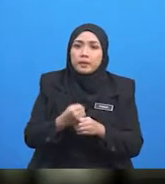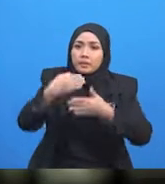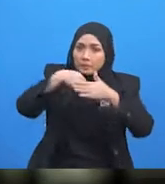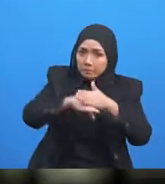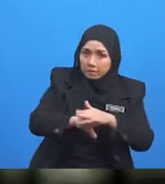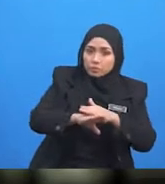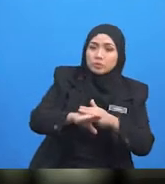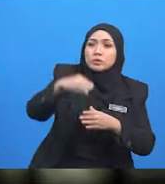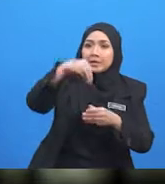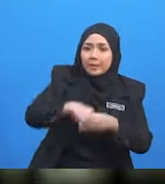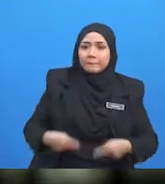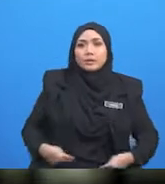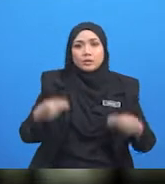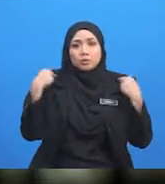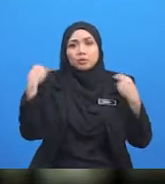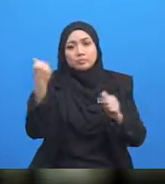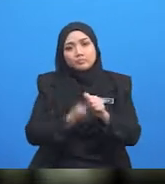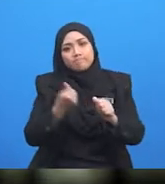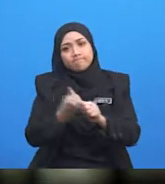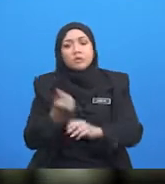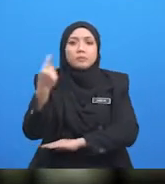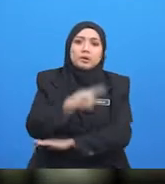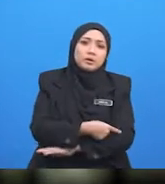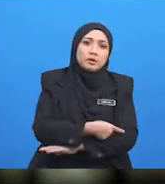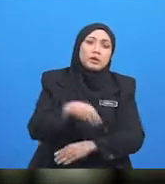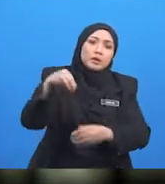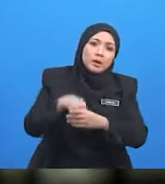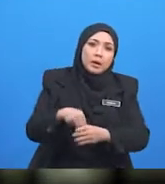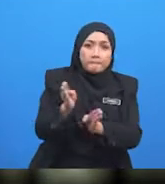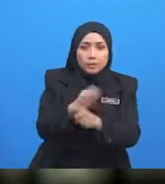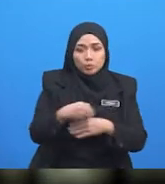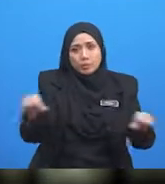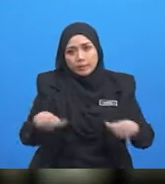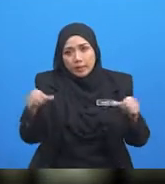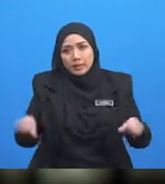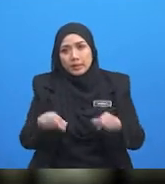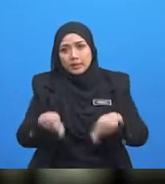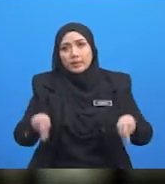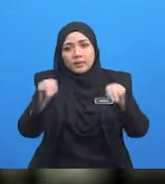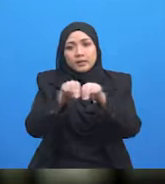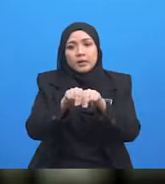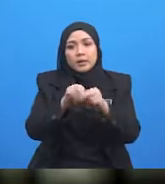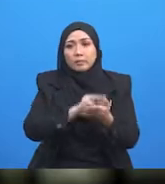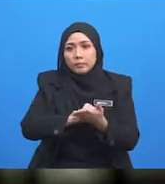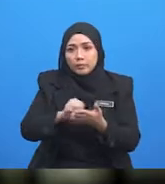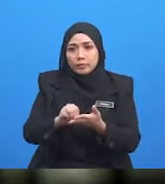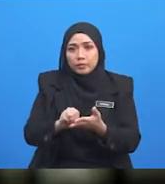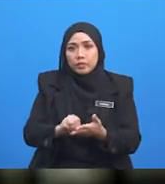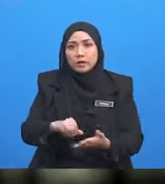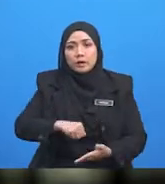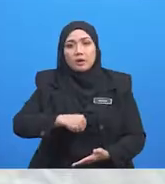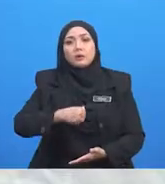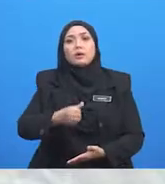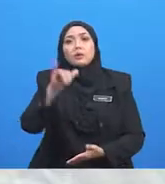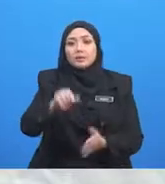diterapkan dalam kehidupan seharian dalam bentuk amalan nilai murni dan akhlak yang